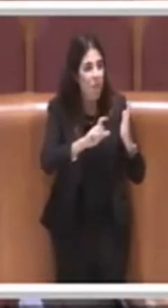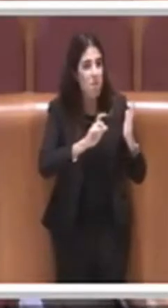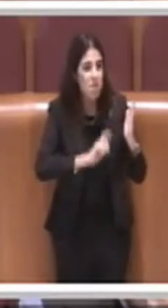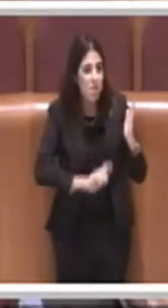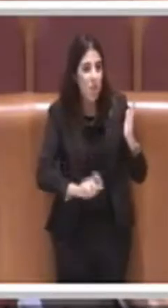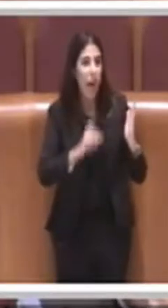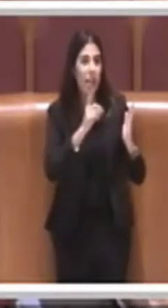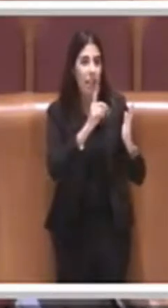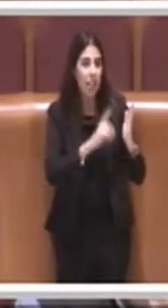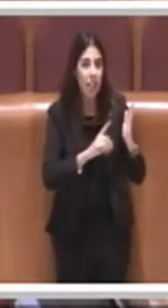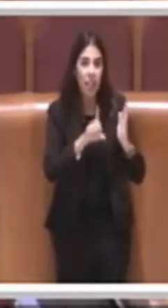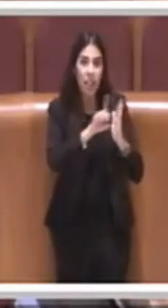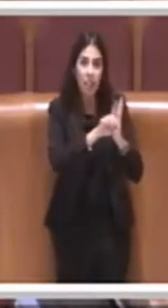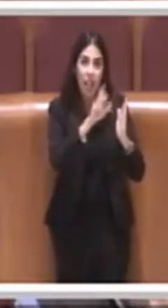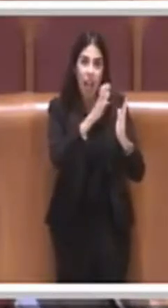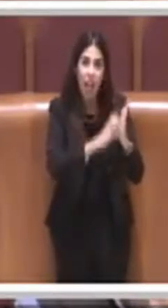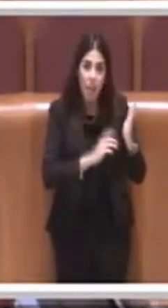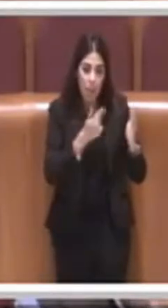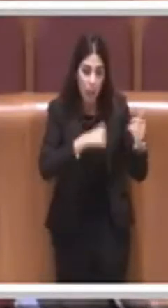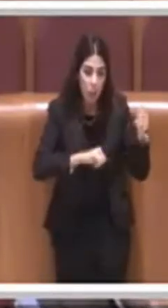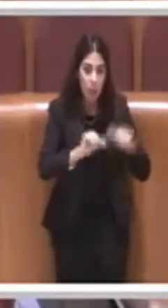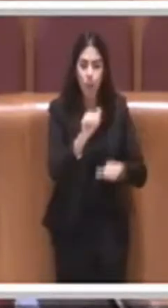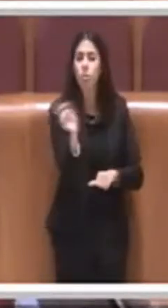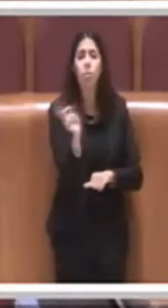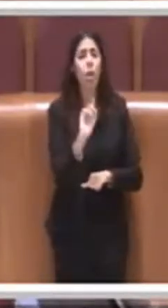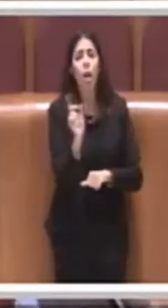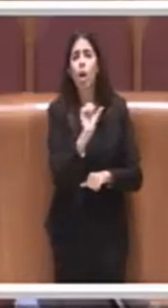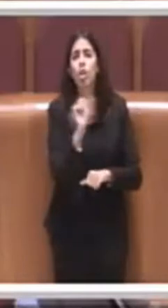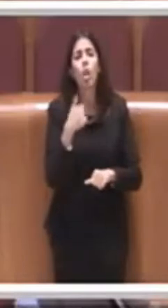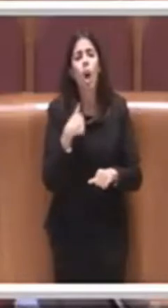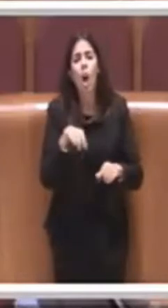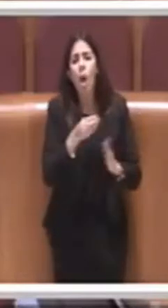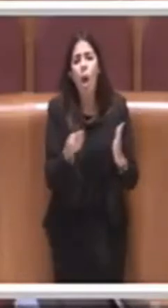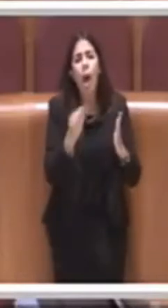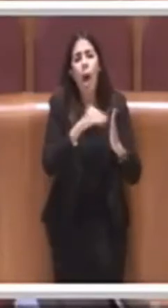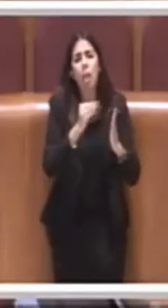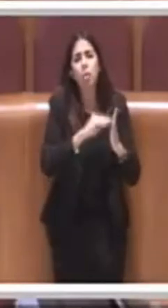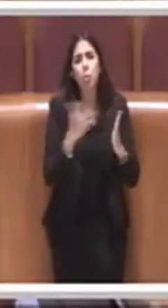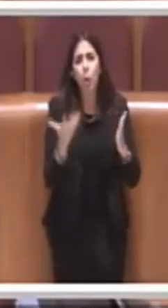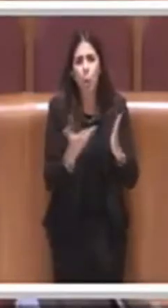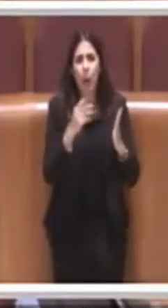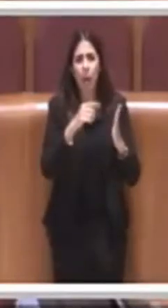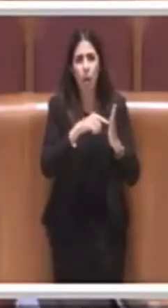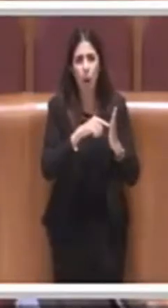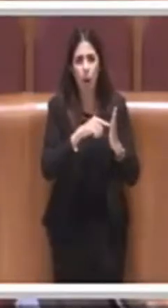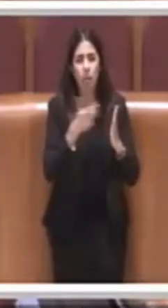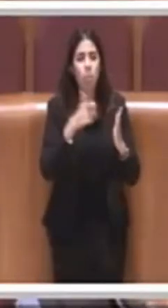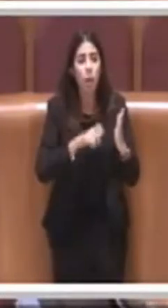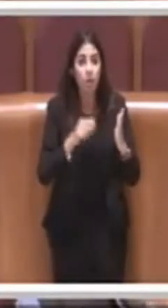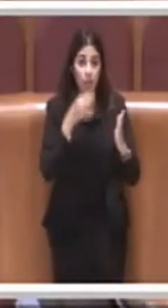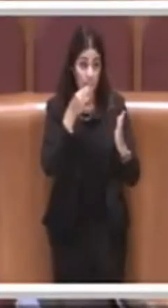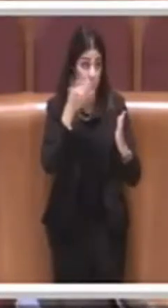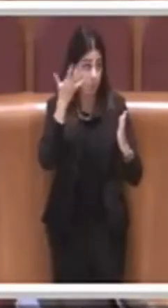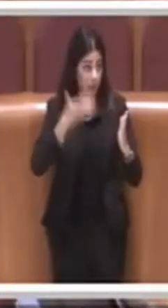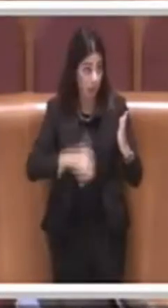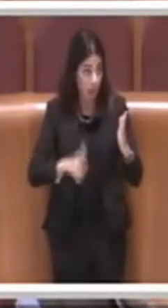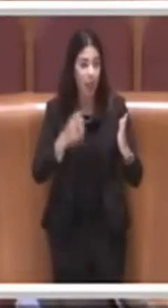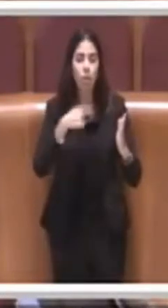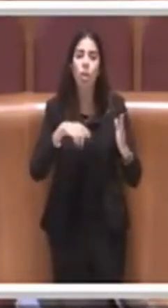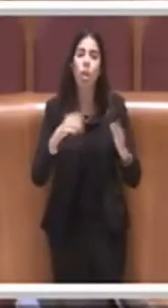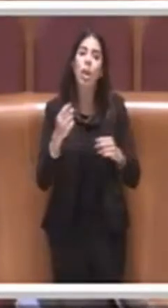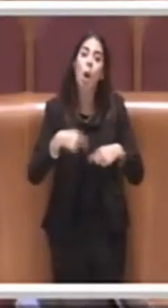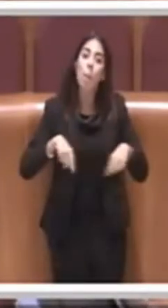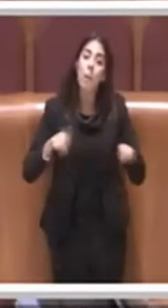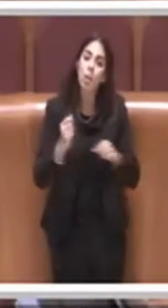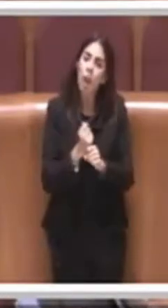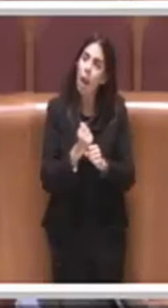e sostituito con altre. Noi abbiamo semplicemente integrato, perché come vi abbiamo spiegato, lavorando in commissione, ed anche voi